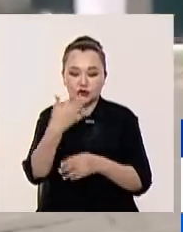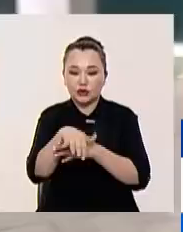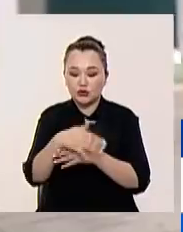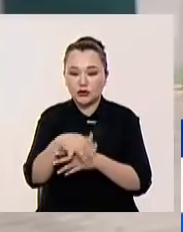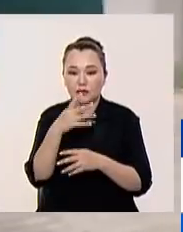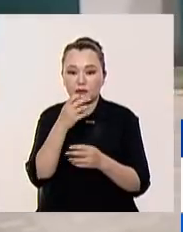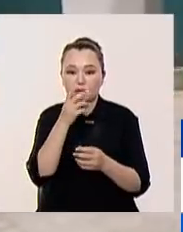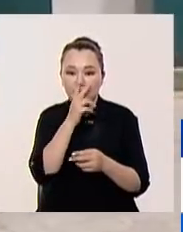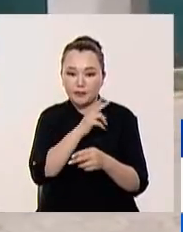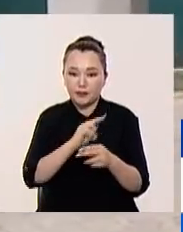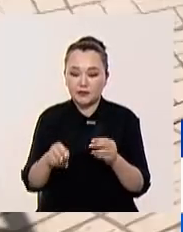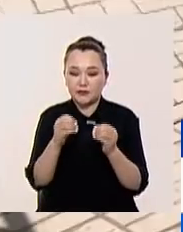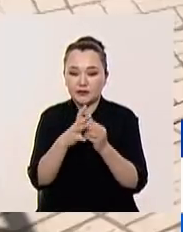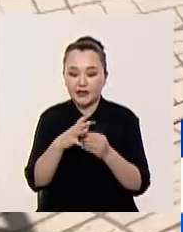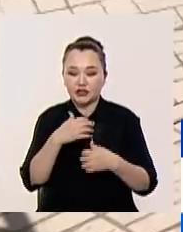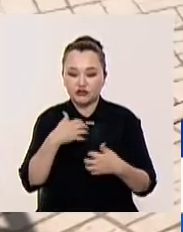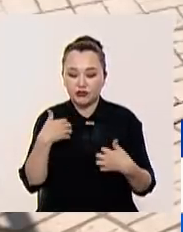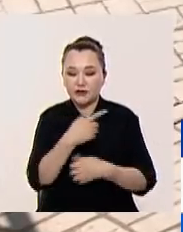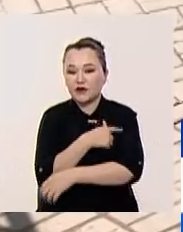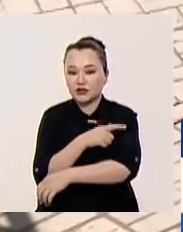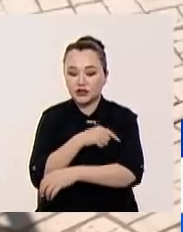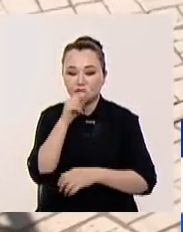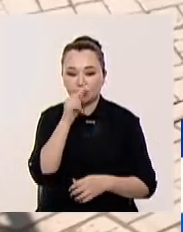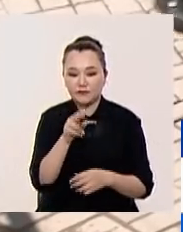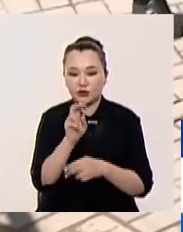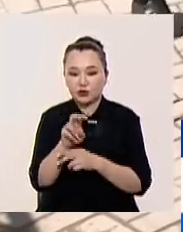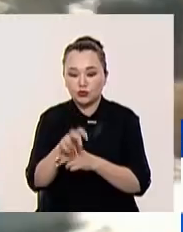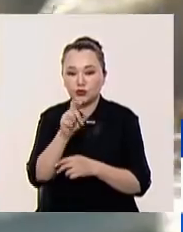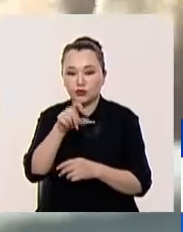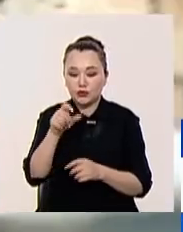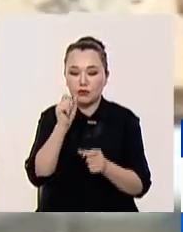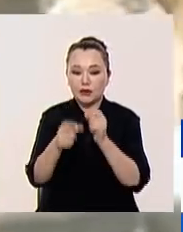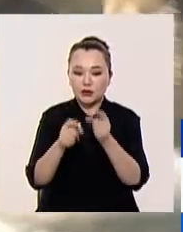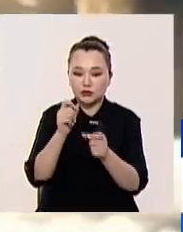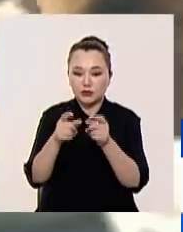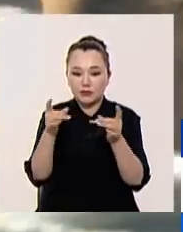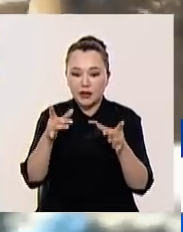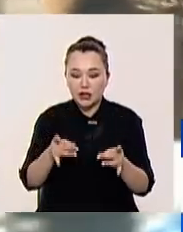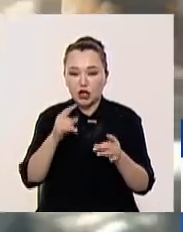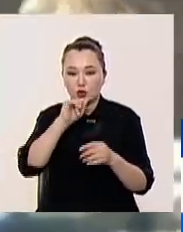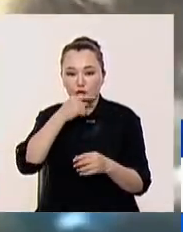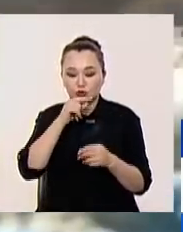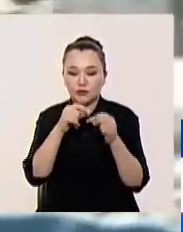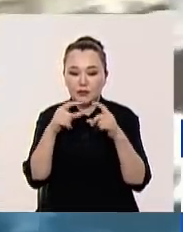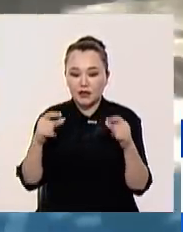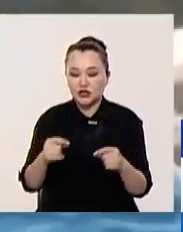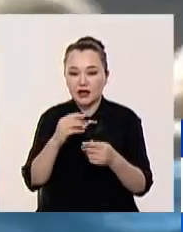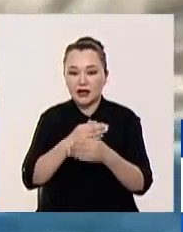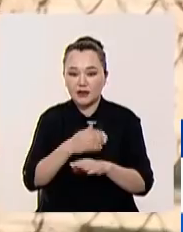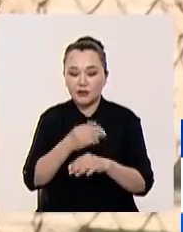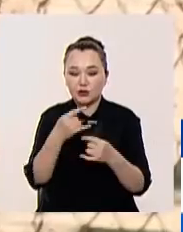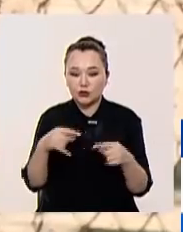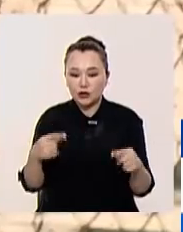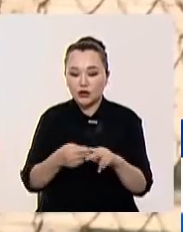потеряли 15 животных. Ветврач зверинца уверяет, что виноваты посетители. Они бросают в вольер пакеты, кукурузные палочки, хлеб и другие